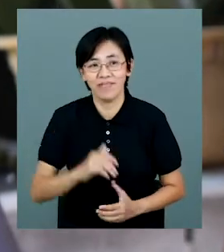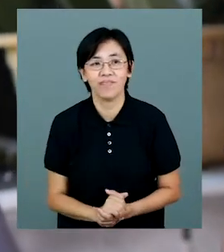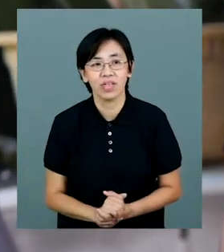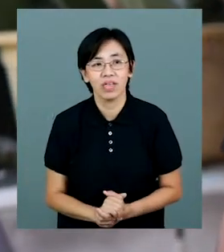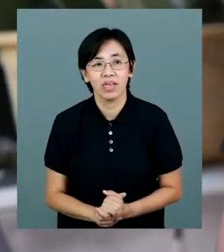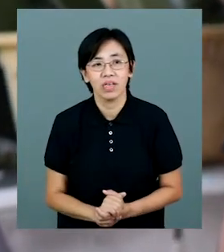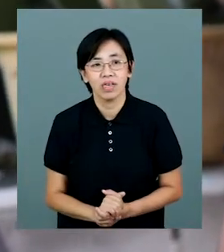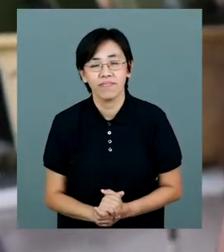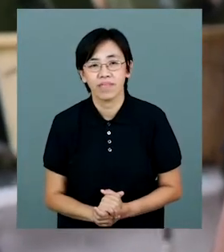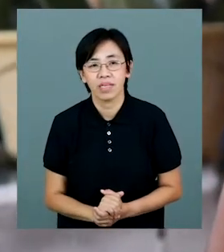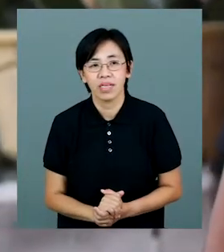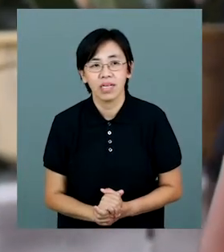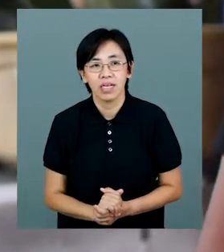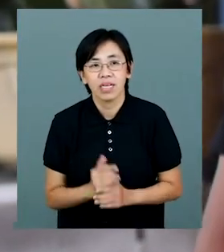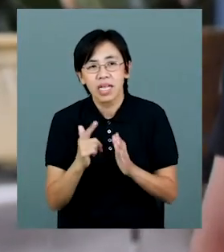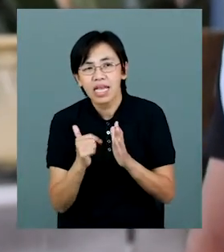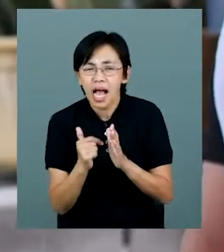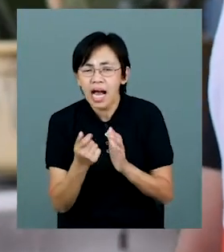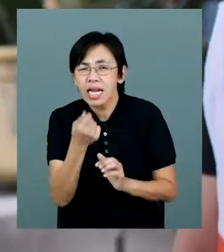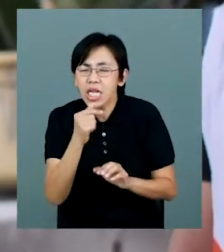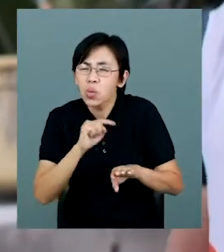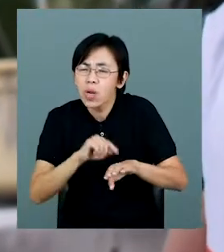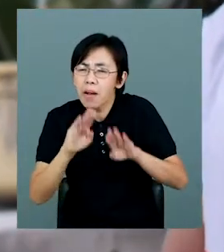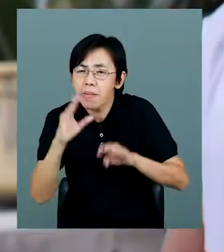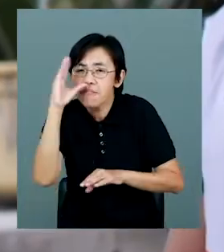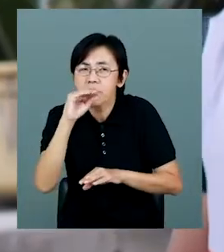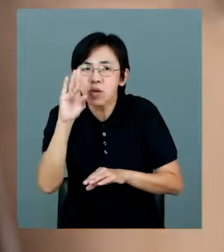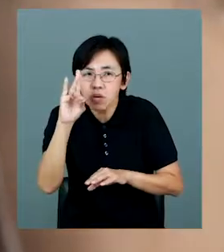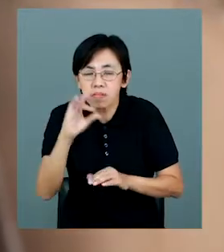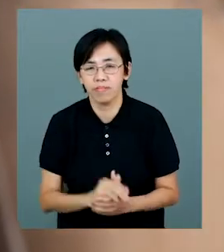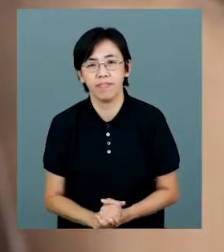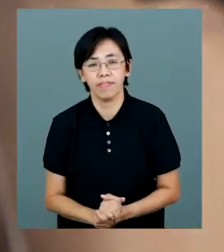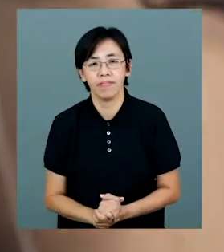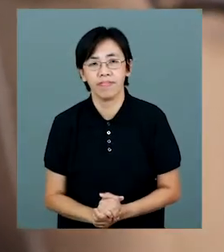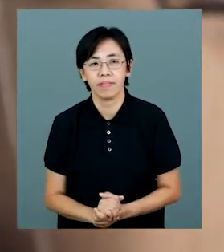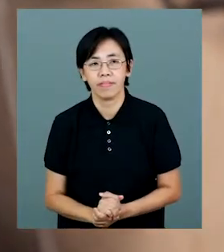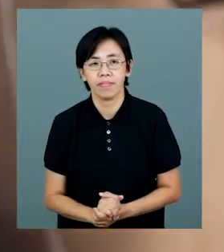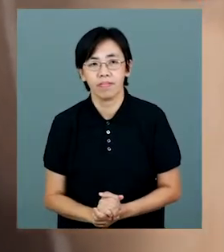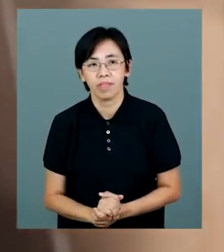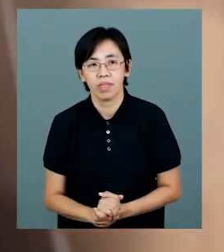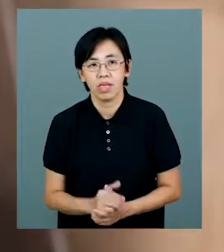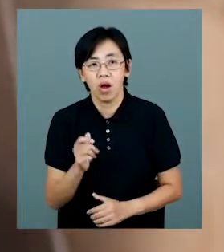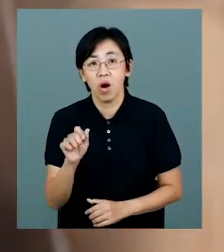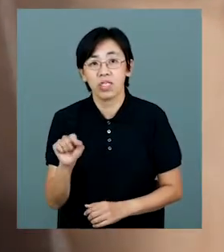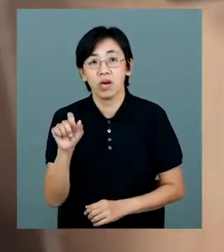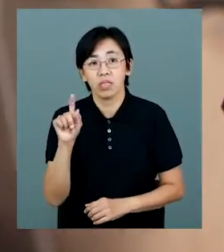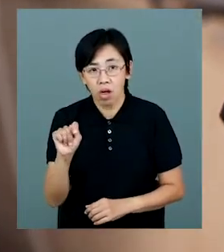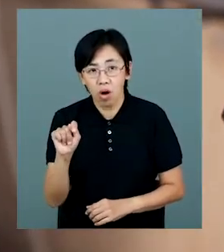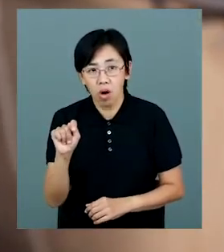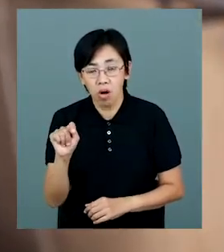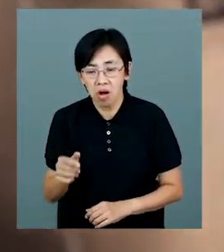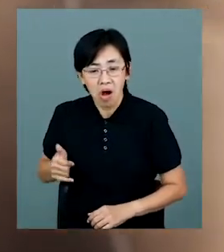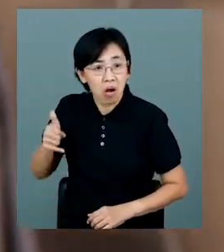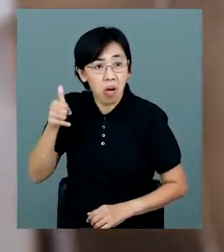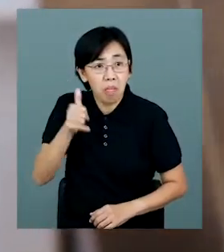โอเคก็ส่วนยาทีเบียครับเขาก็จะกินประมาณ2 ทุ่มครับ เวลาลงพื้นที่เนี่ยแค่อสต.เขาสาม